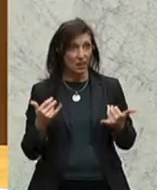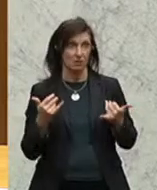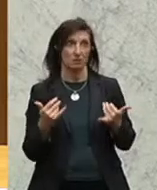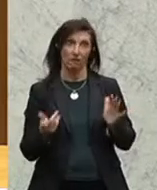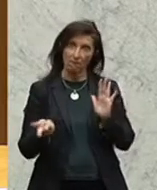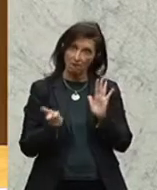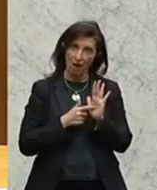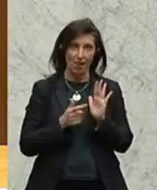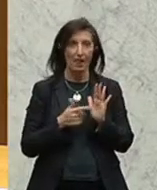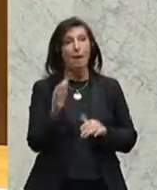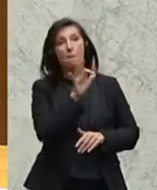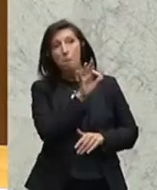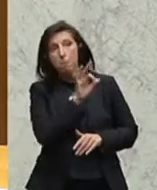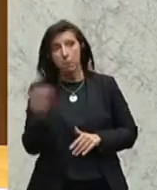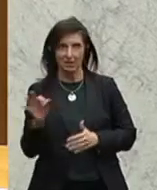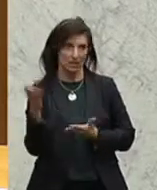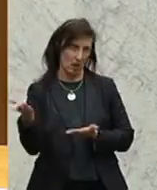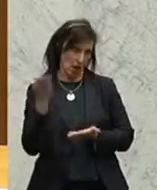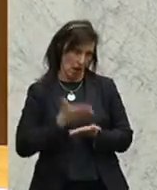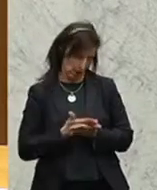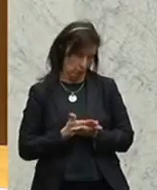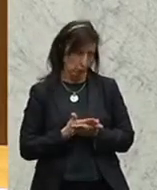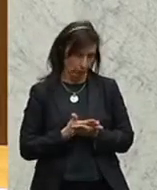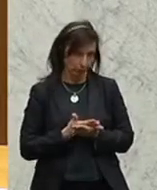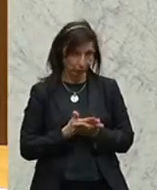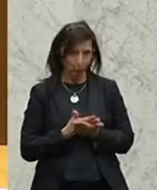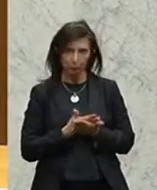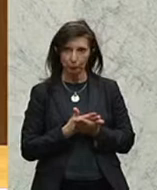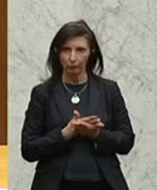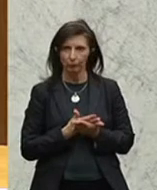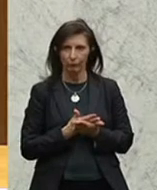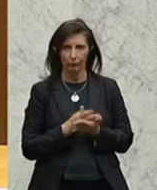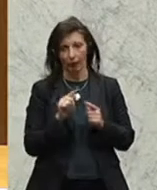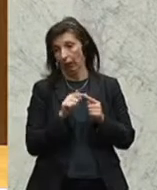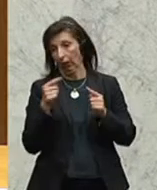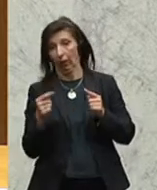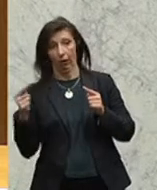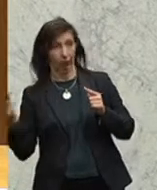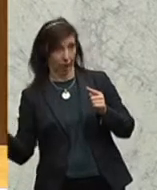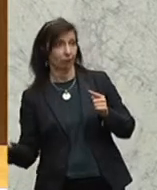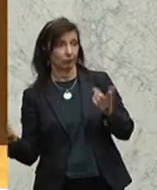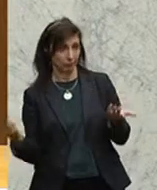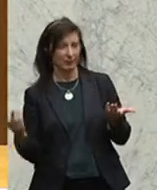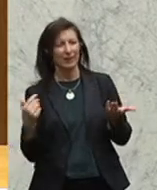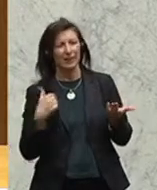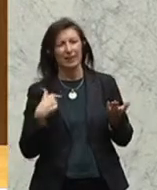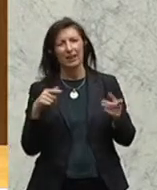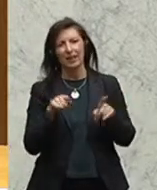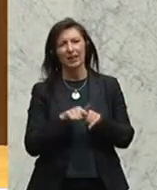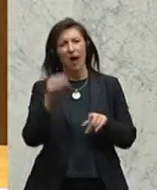als allgemeines Prinzip gewählt haben. Weil eben diese Kette ist, ich glaube auch, dass man das